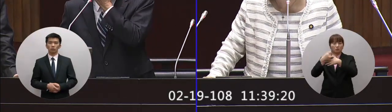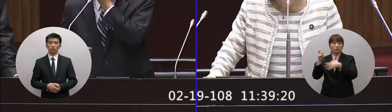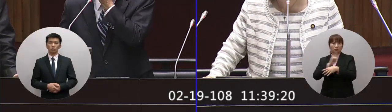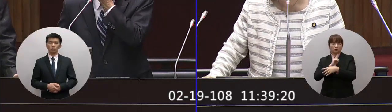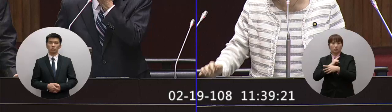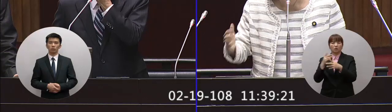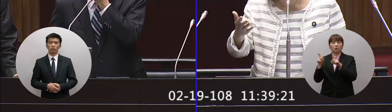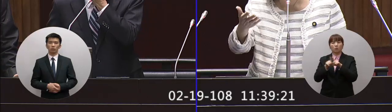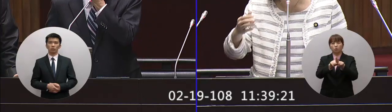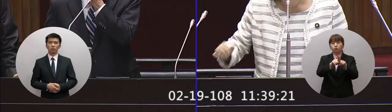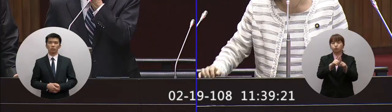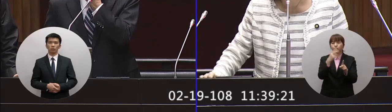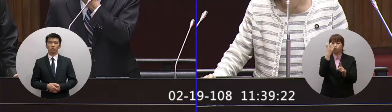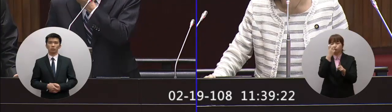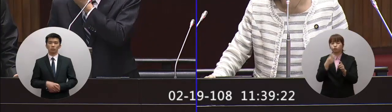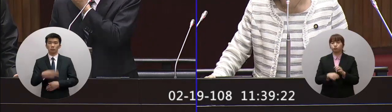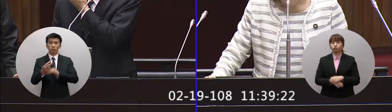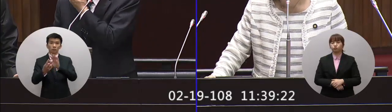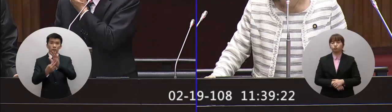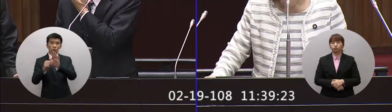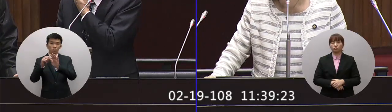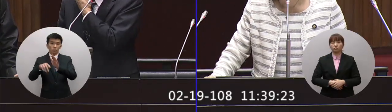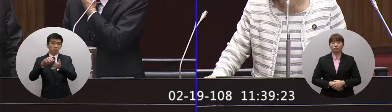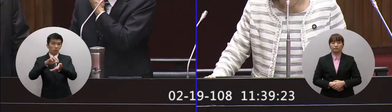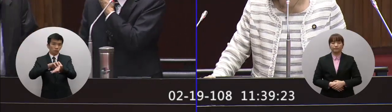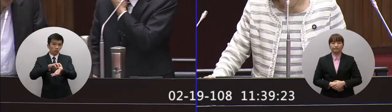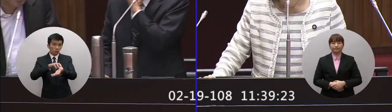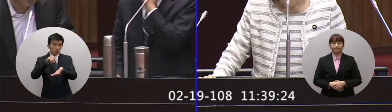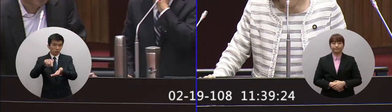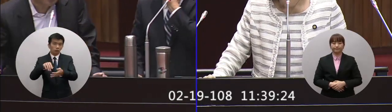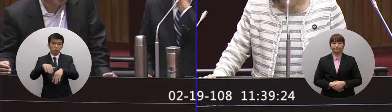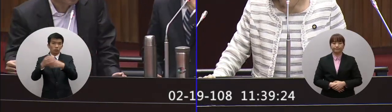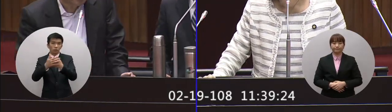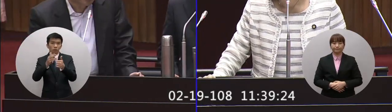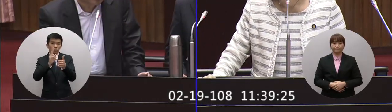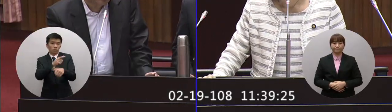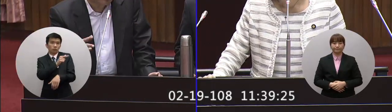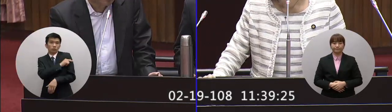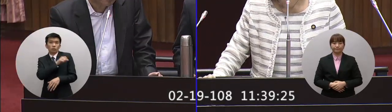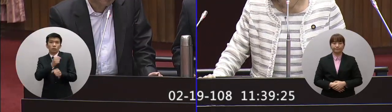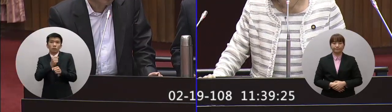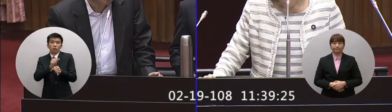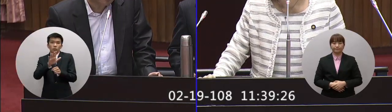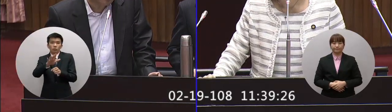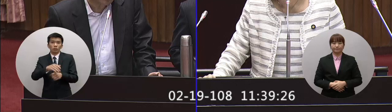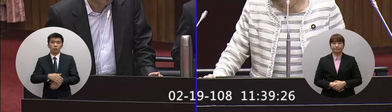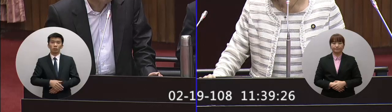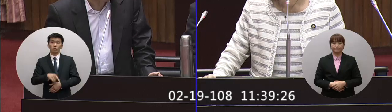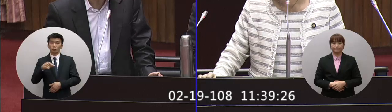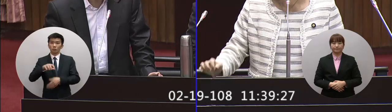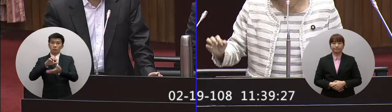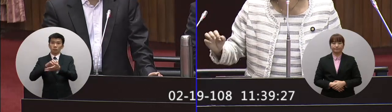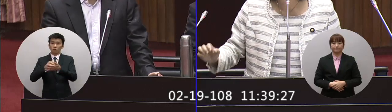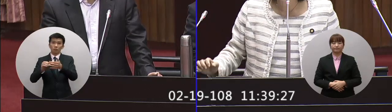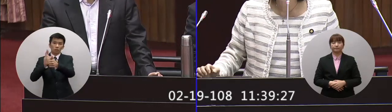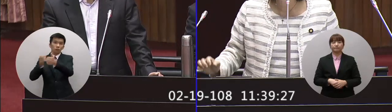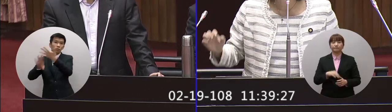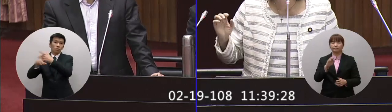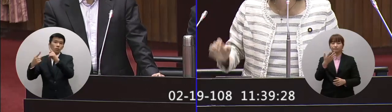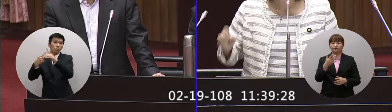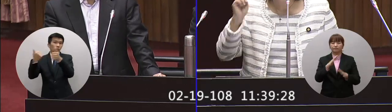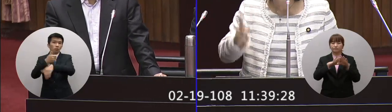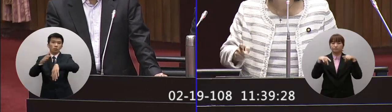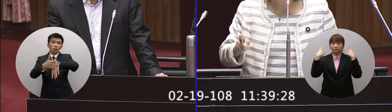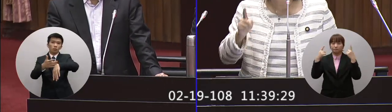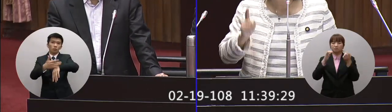医院陪病了哈。 事实上，那些医疗行为现在都是护理人员在做，这些医疗行为不会让其他人做。 是，可是通